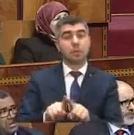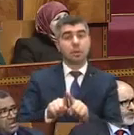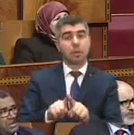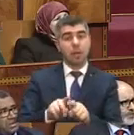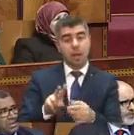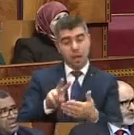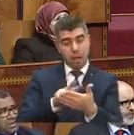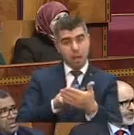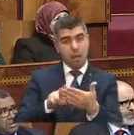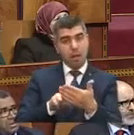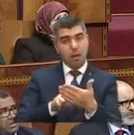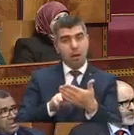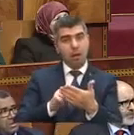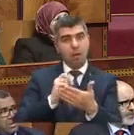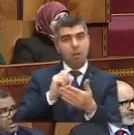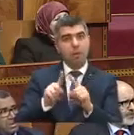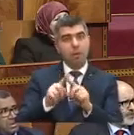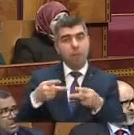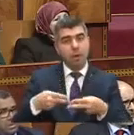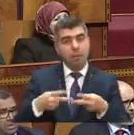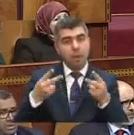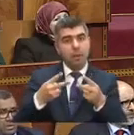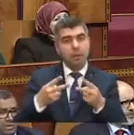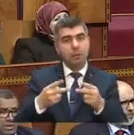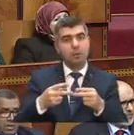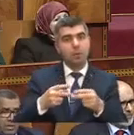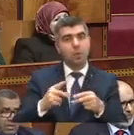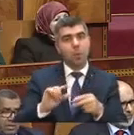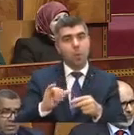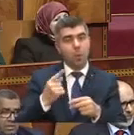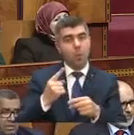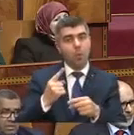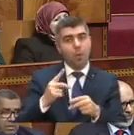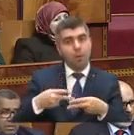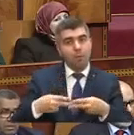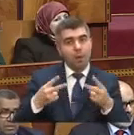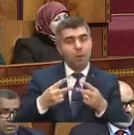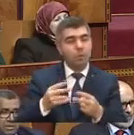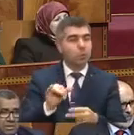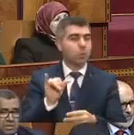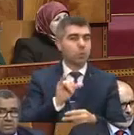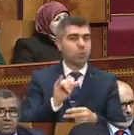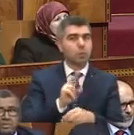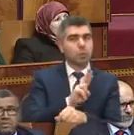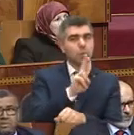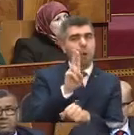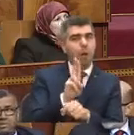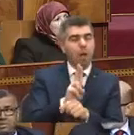هذا القرار هذا في بداية هذه الجلسة، فأتساءل سيد الرئيس،